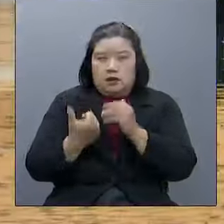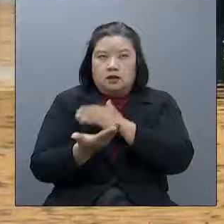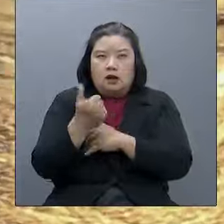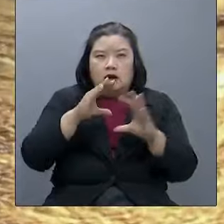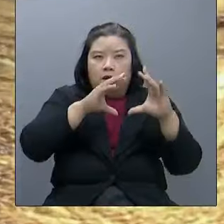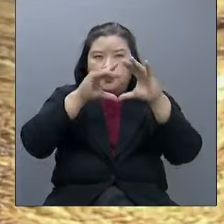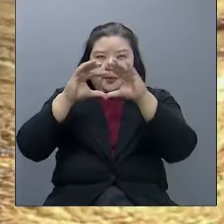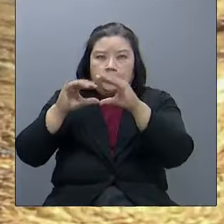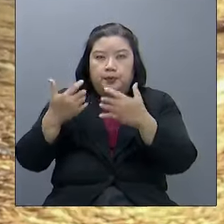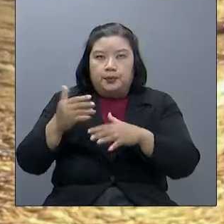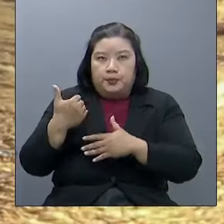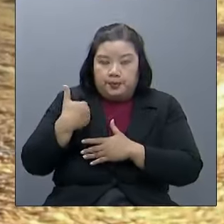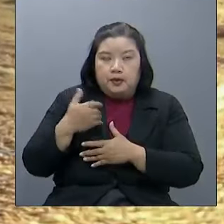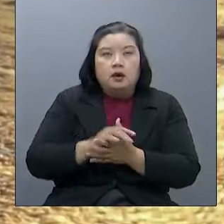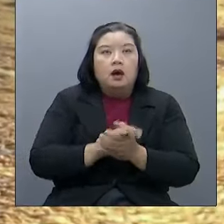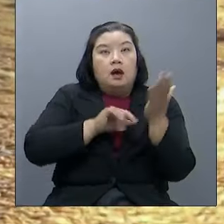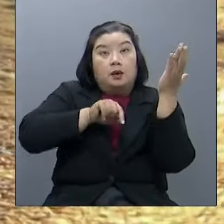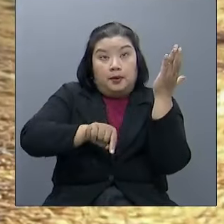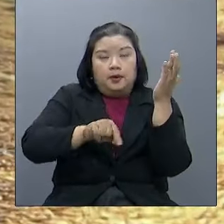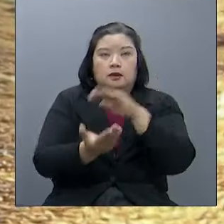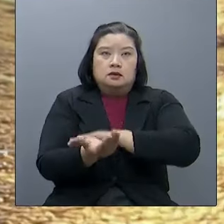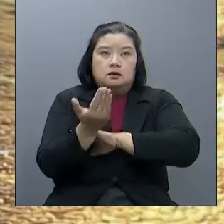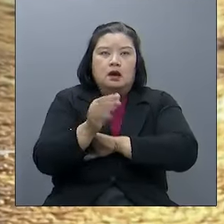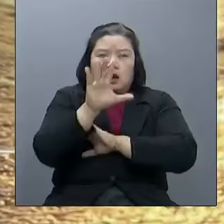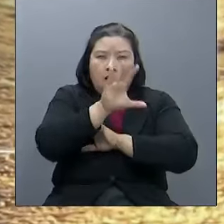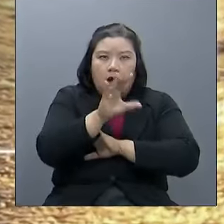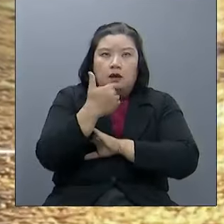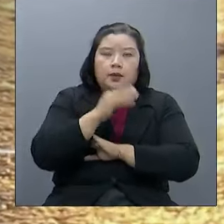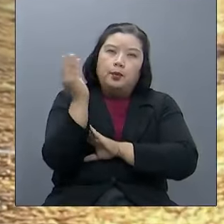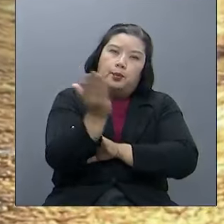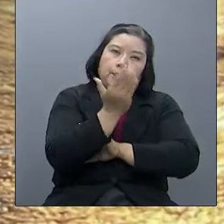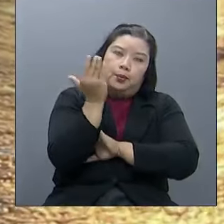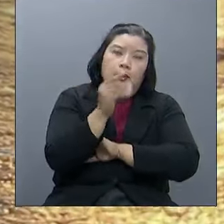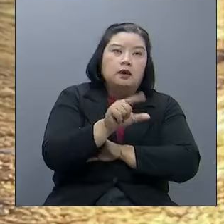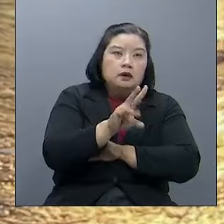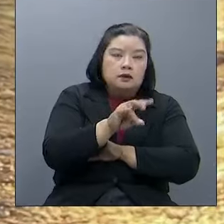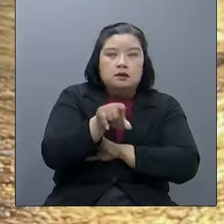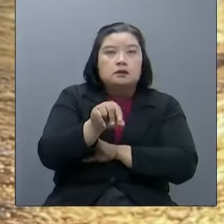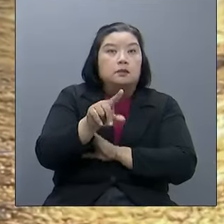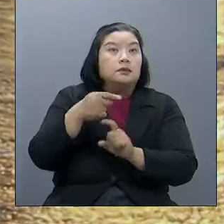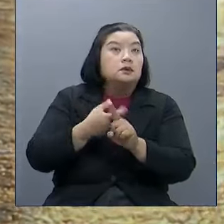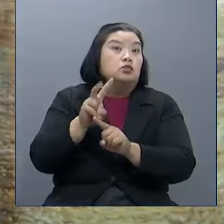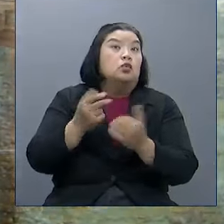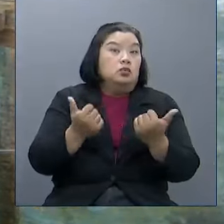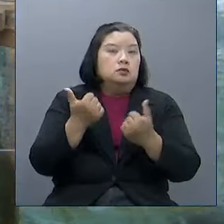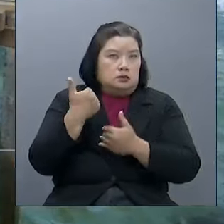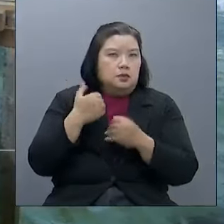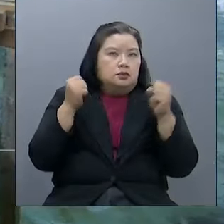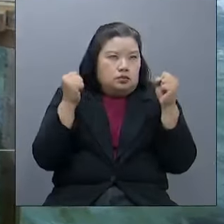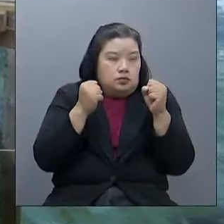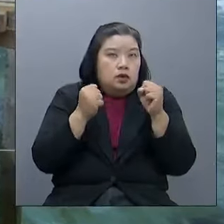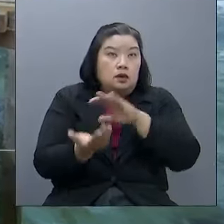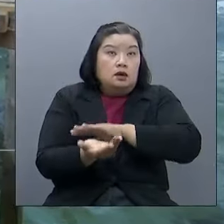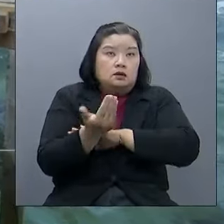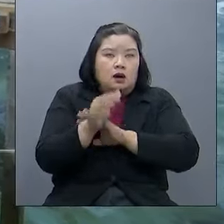อนเช้าภาคตะวันออกอากาศเย็นในตอนเช้ากับมีลมแรงในช่วงระหว่างวันที่ 27-31 ธันวาคมนี้จะมีอากาศเย็นมีหมอกบางในต